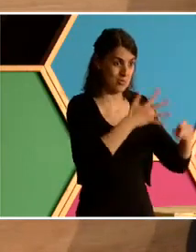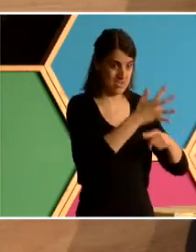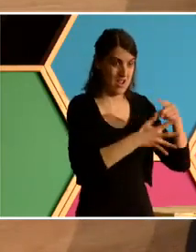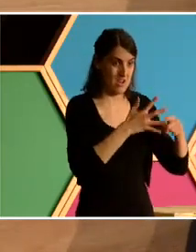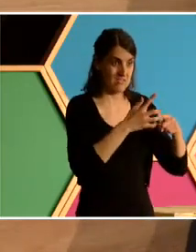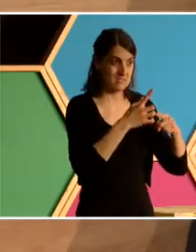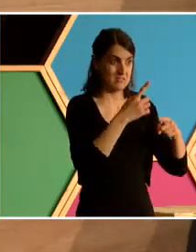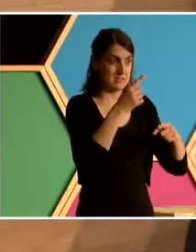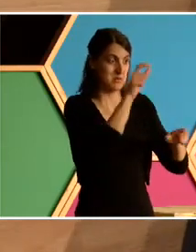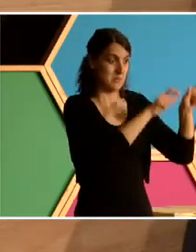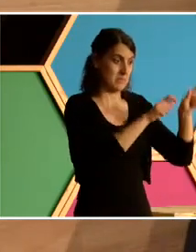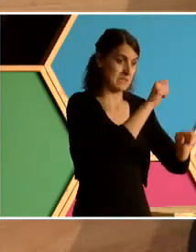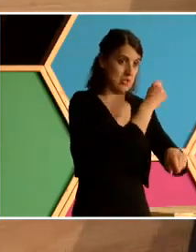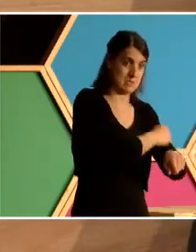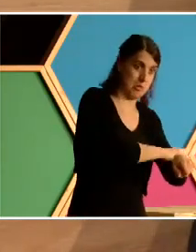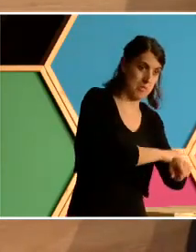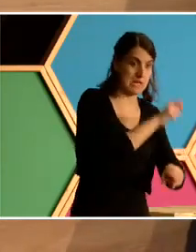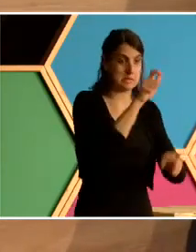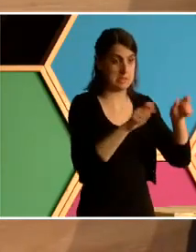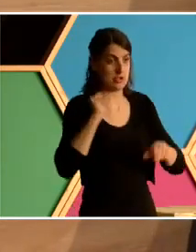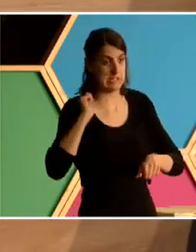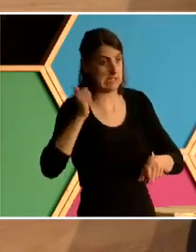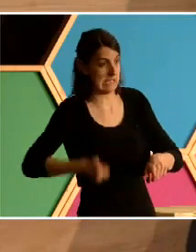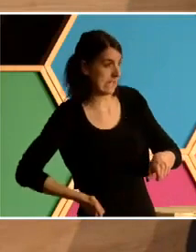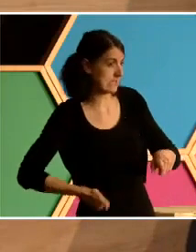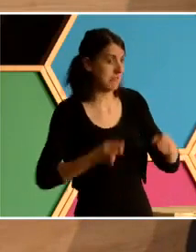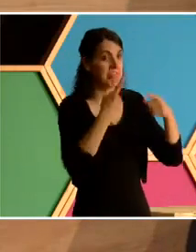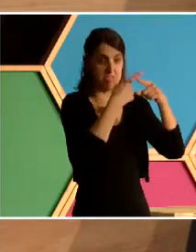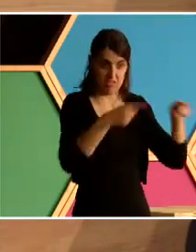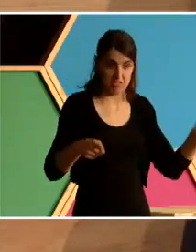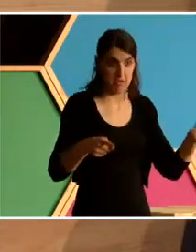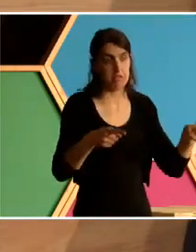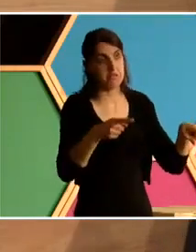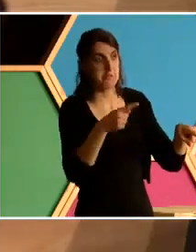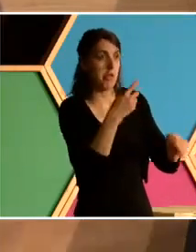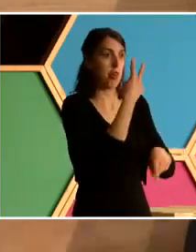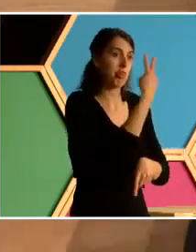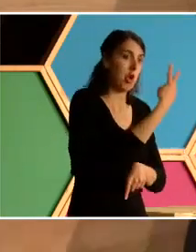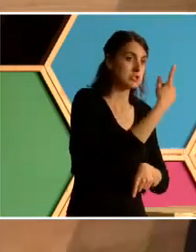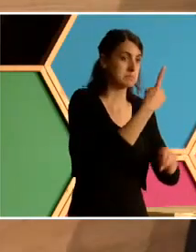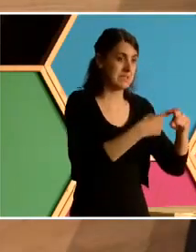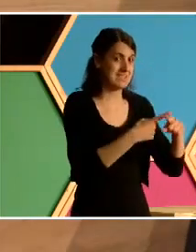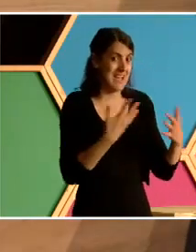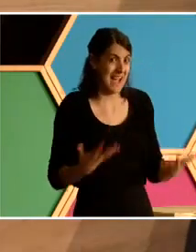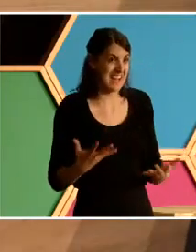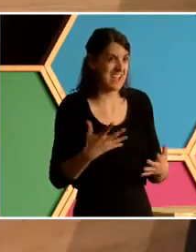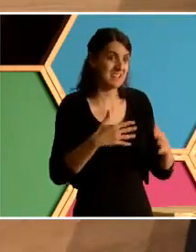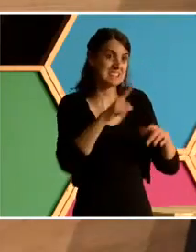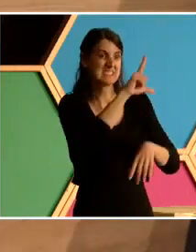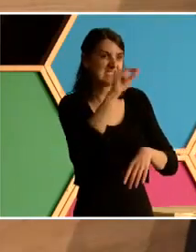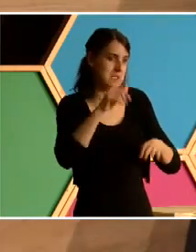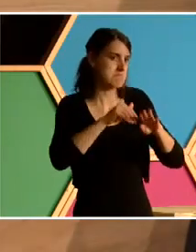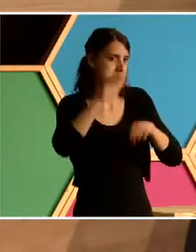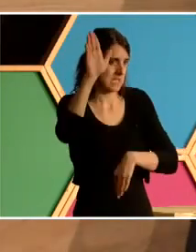gran entre la renda d'un país pobre i d'un país ric podia ser d'un a dos i mig. Ara estem a més de 100, el qual vol dir que